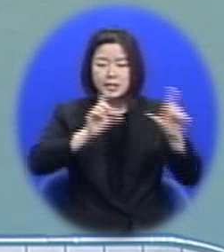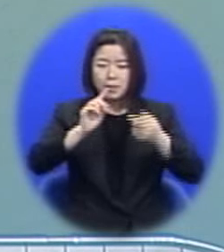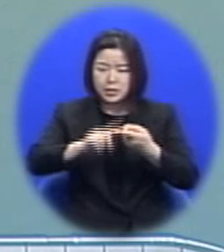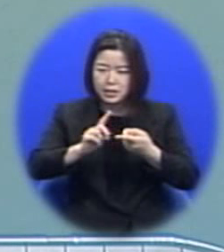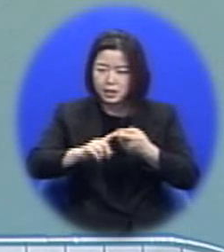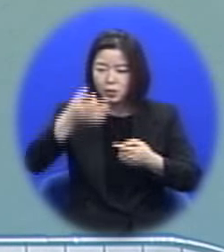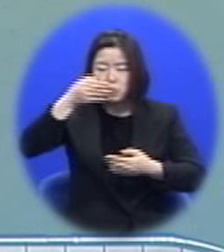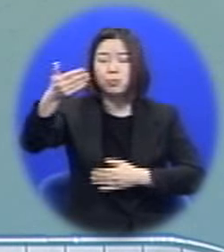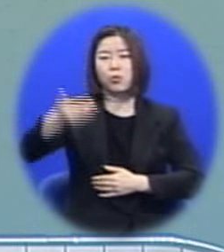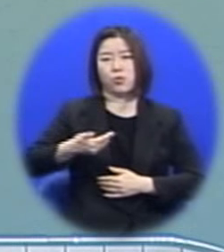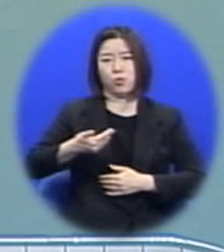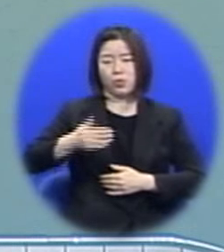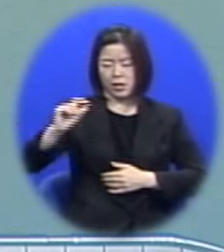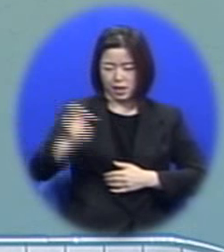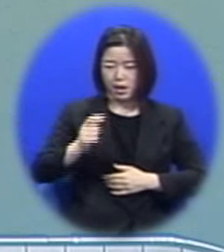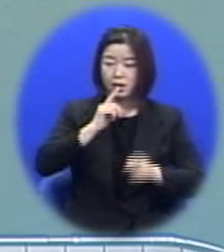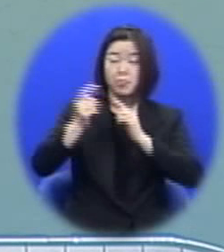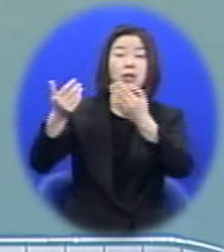거예요.